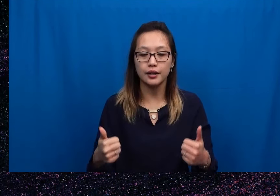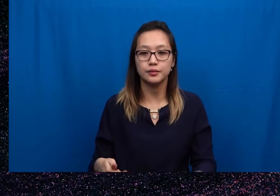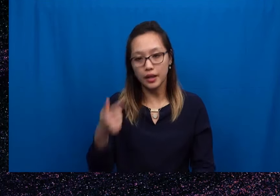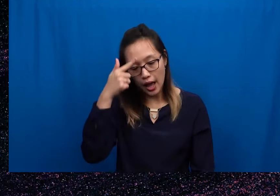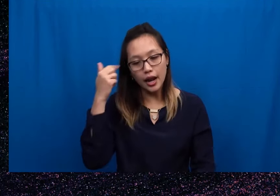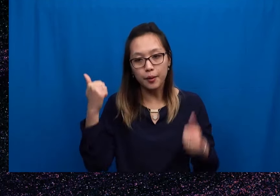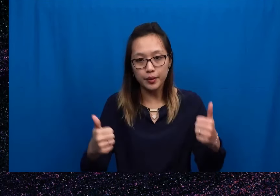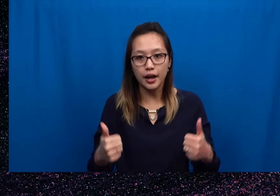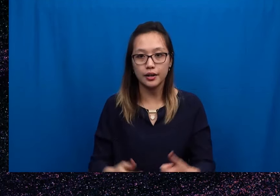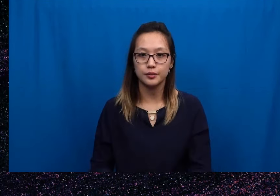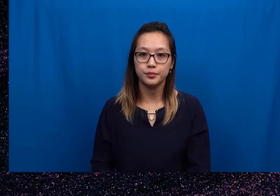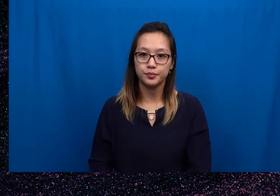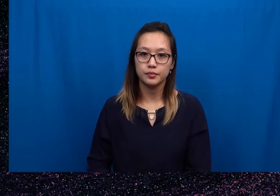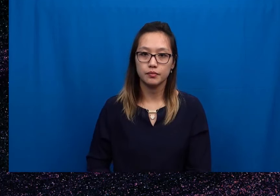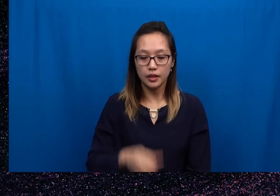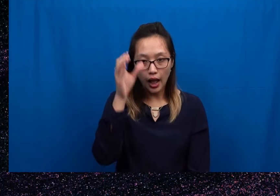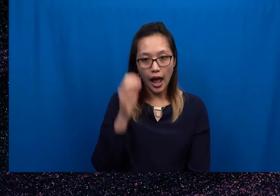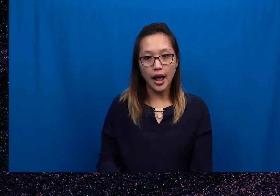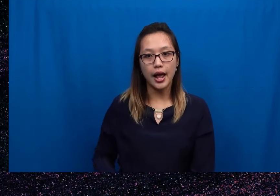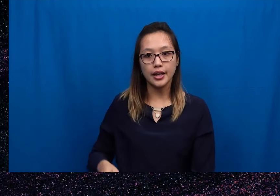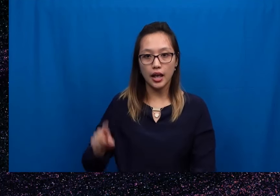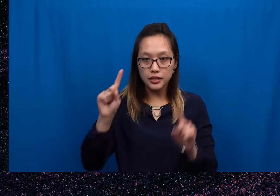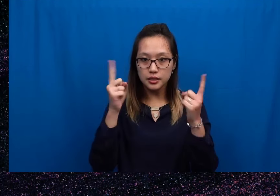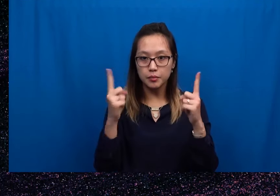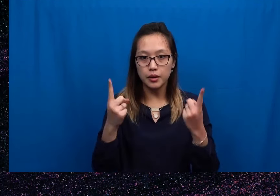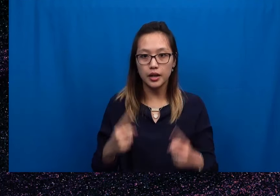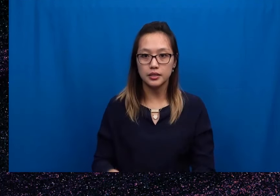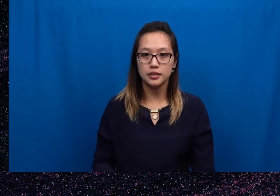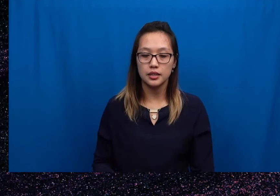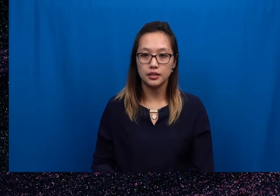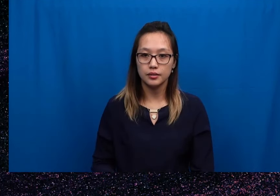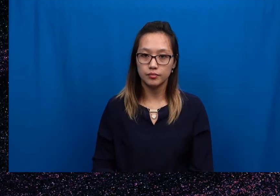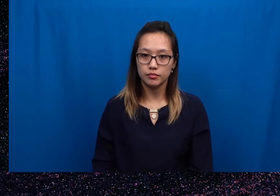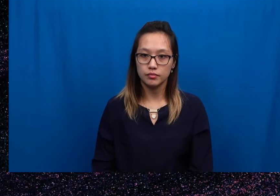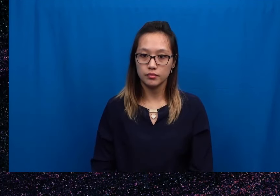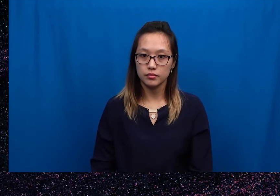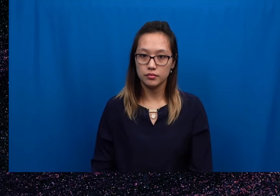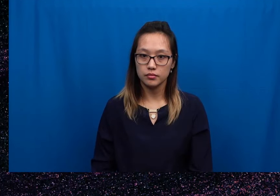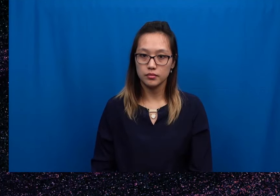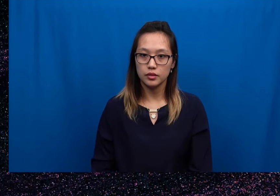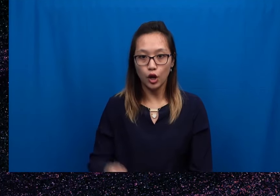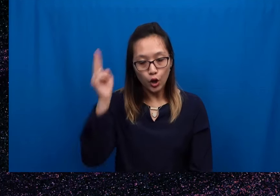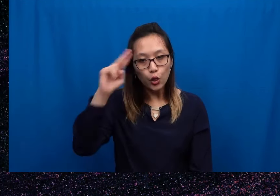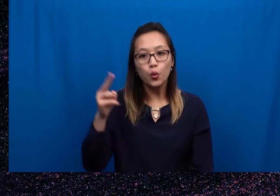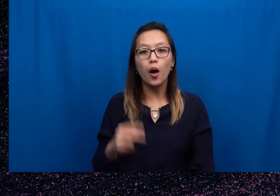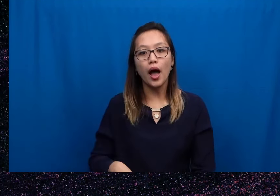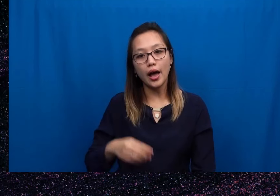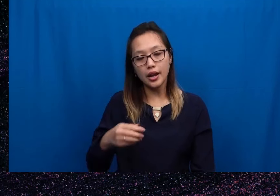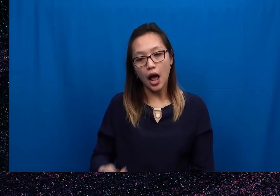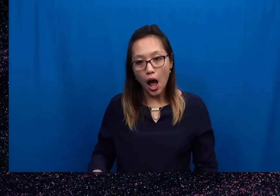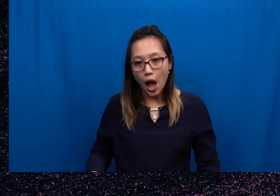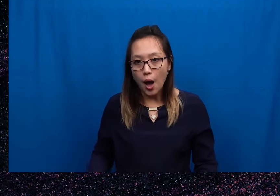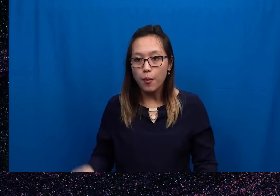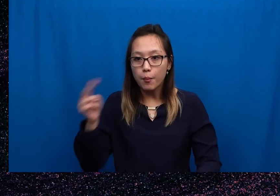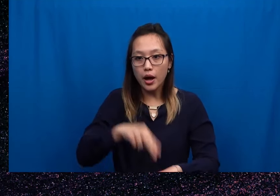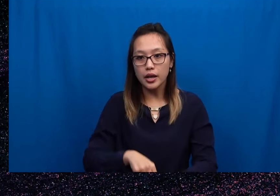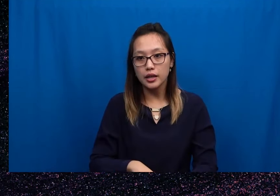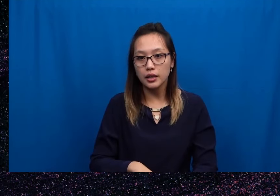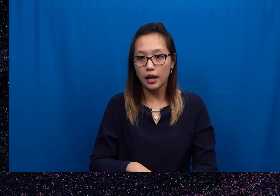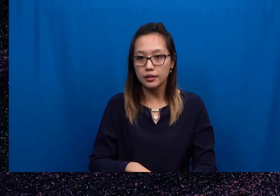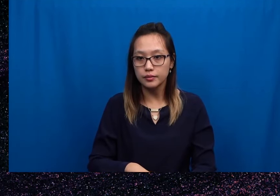yang telah membangkitkan Yesus dari antara orang mati, diam di dalam kamu, maka ia yang telah